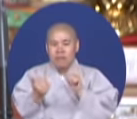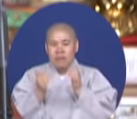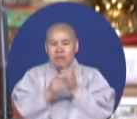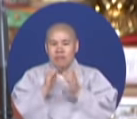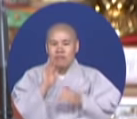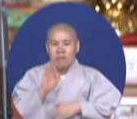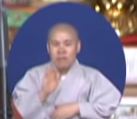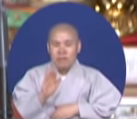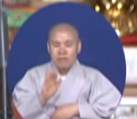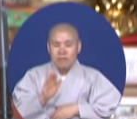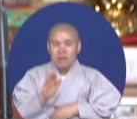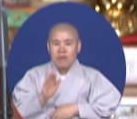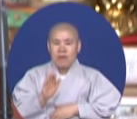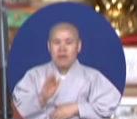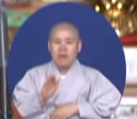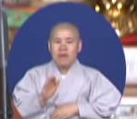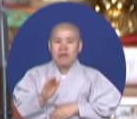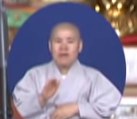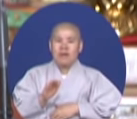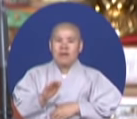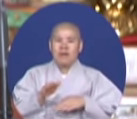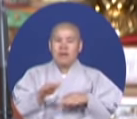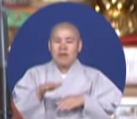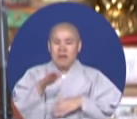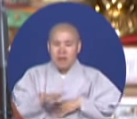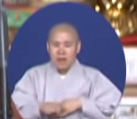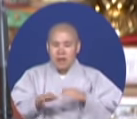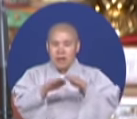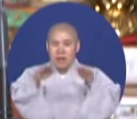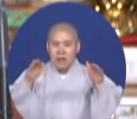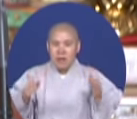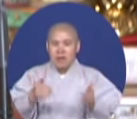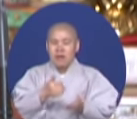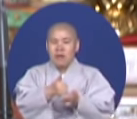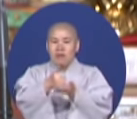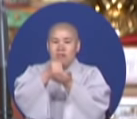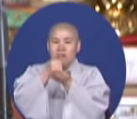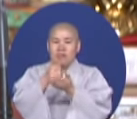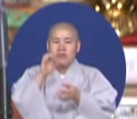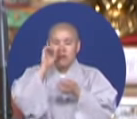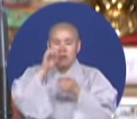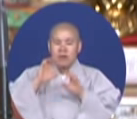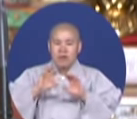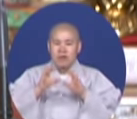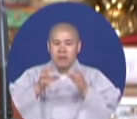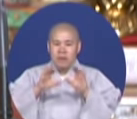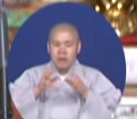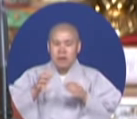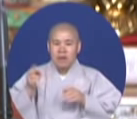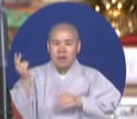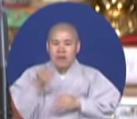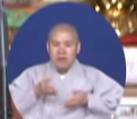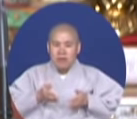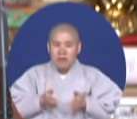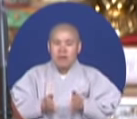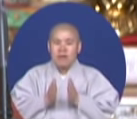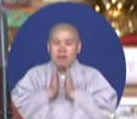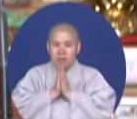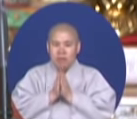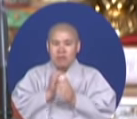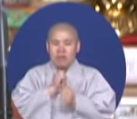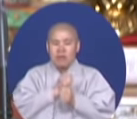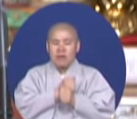돌아가시면 이 감로단에 턱 모셔서 극락왕상 해드리고 그렇게